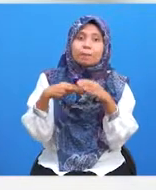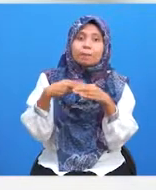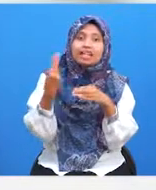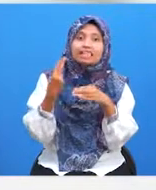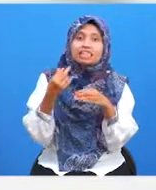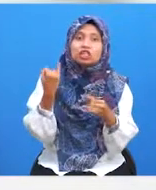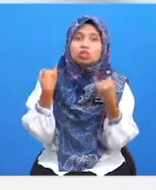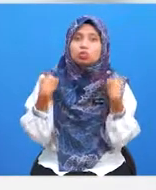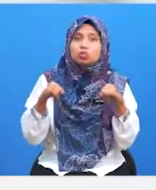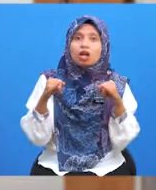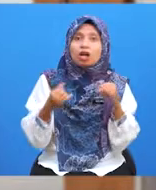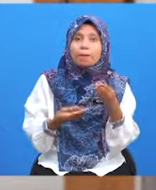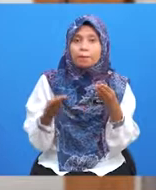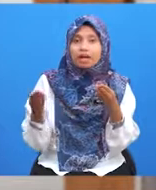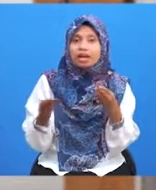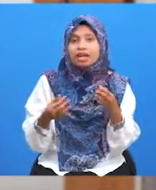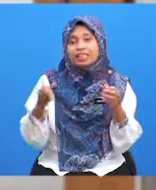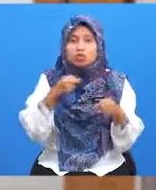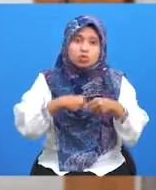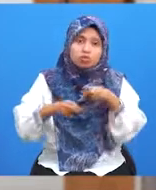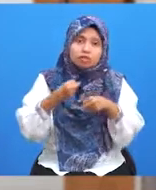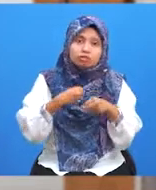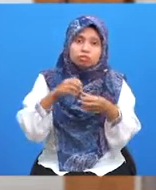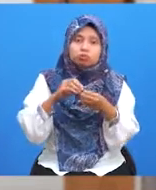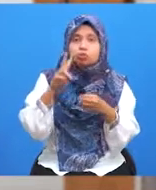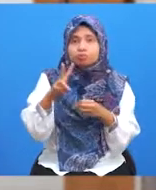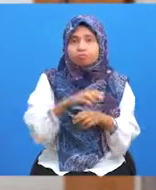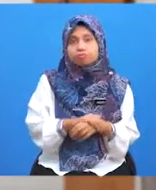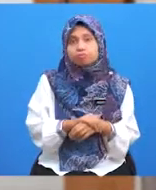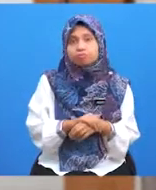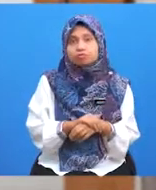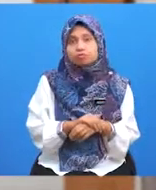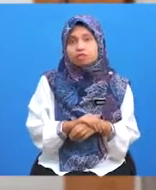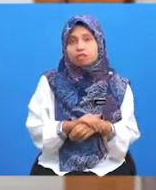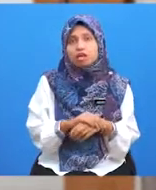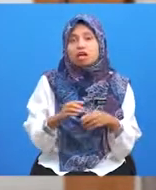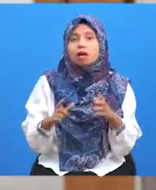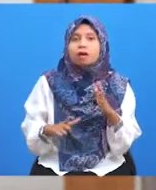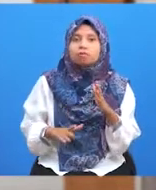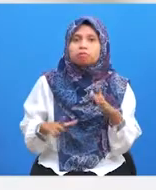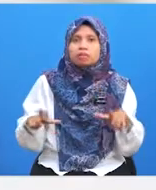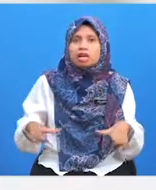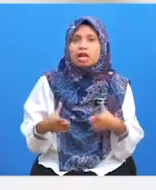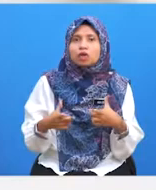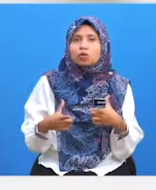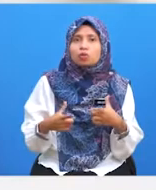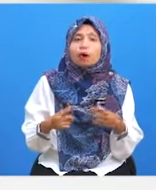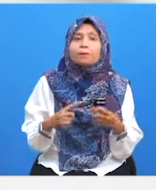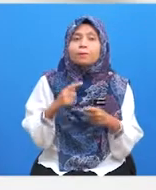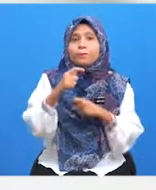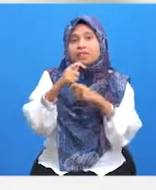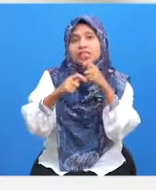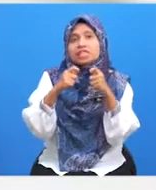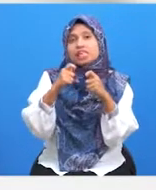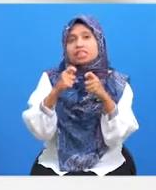barangan suka Hai gambar kedua berlaku peningkatan dalam produk makanan yang